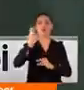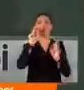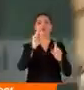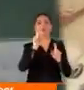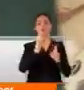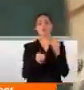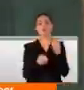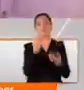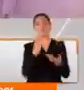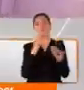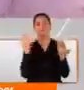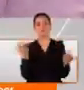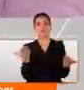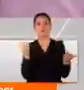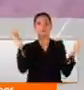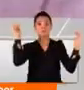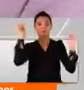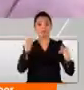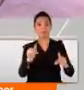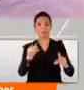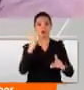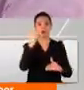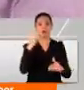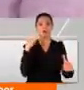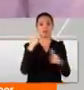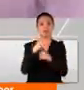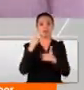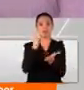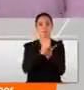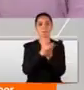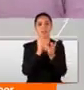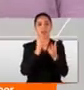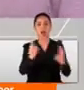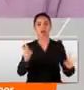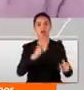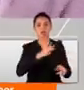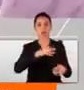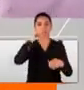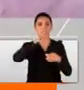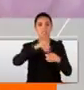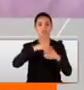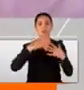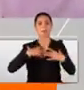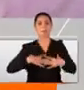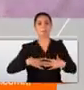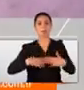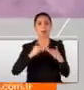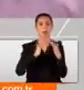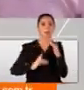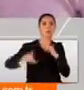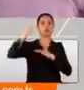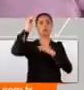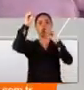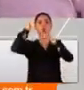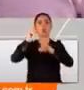ve şehir efsaneleriyle dolu. Geldiklerinde 3 defa mezarın açılmış olduğunu ve içindeki bedenin kubbeye